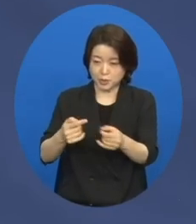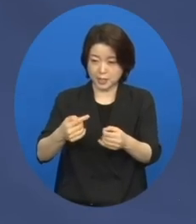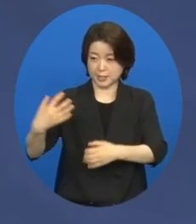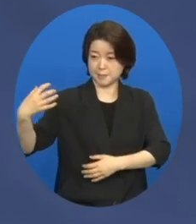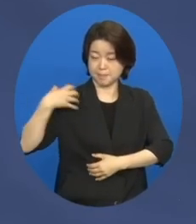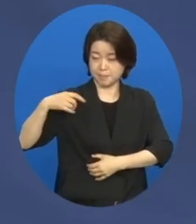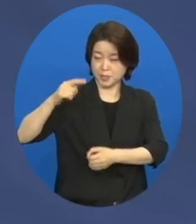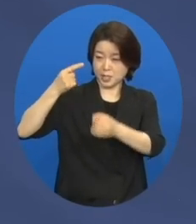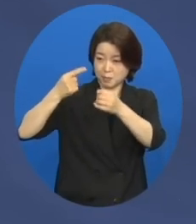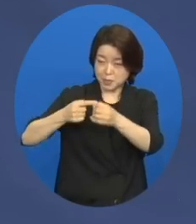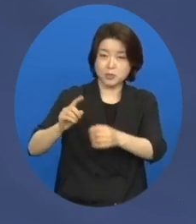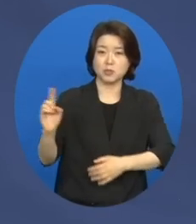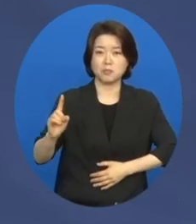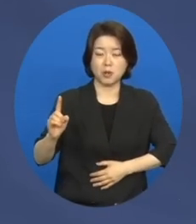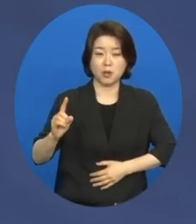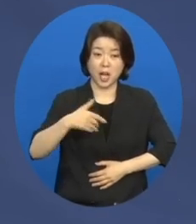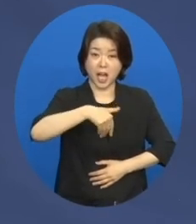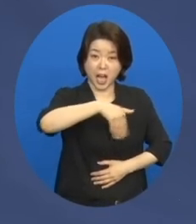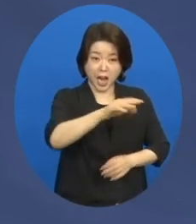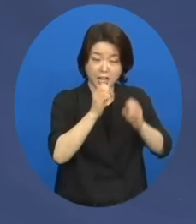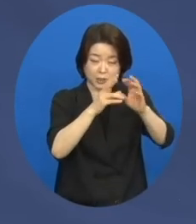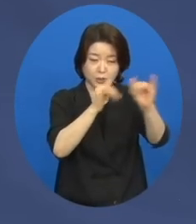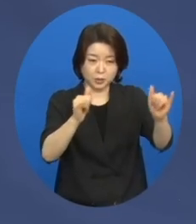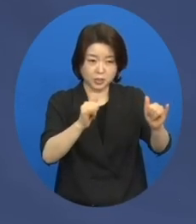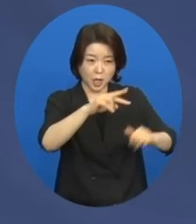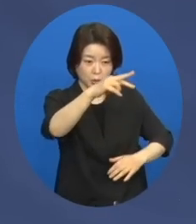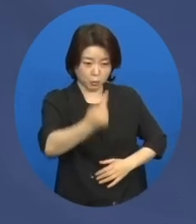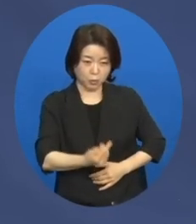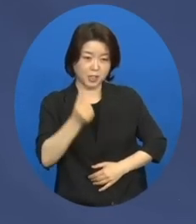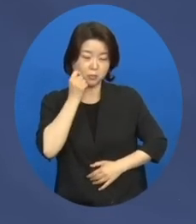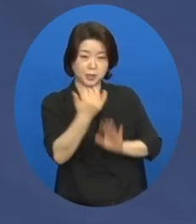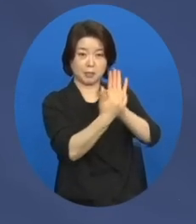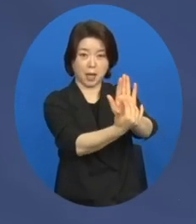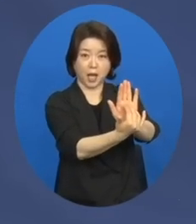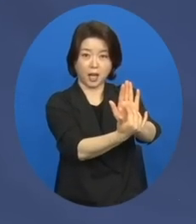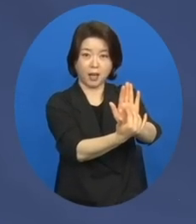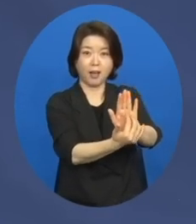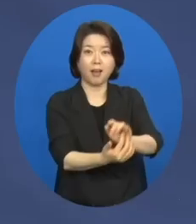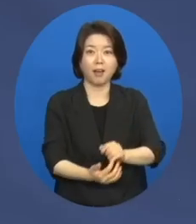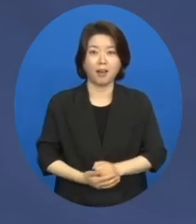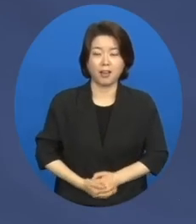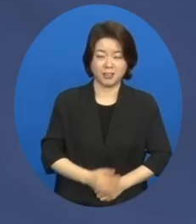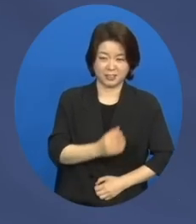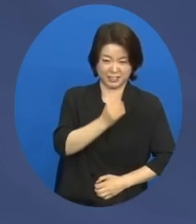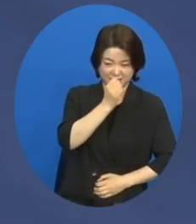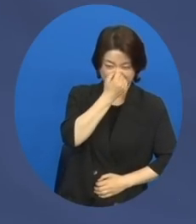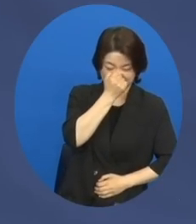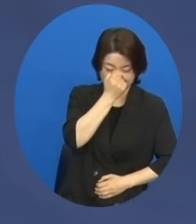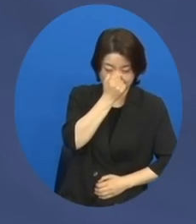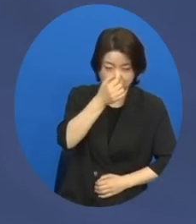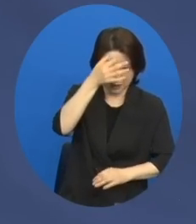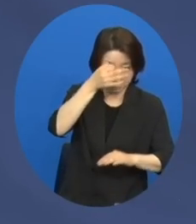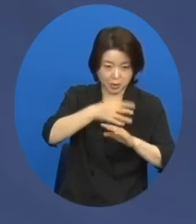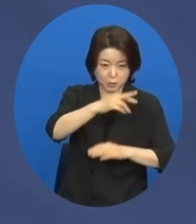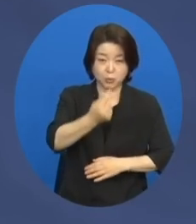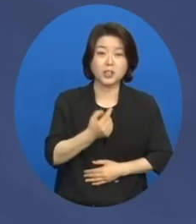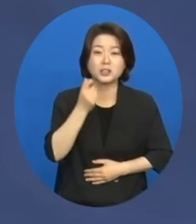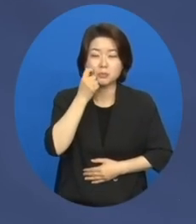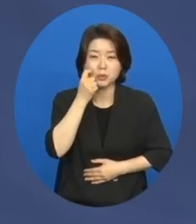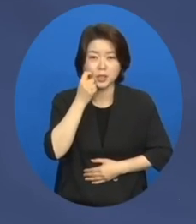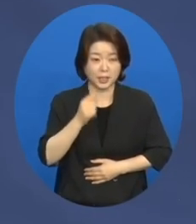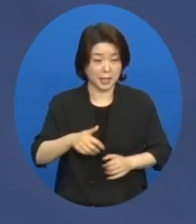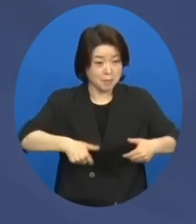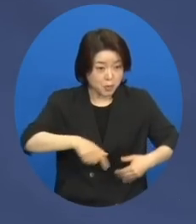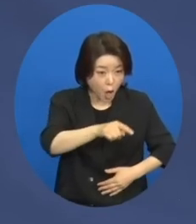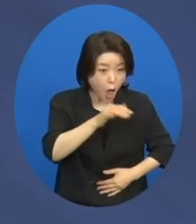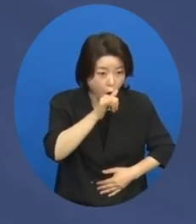1순위가 일단 나간 선교사의 퇴로를 차단하라. 그래서 일단 염치가 없어서 미안해서라도 못 돌아오도록 하여튼 필요하다는